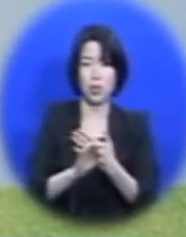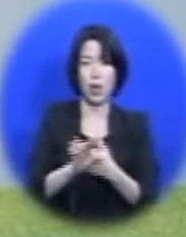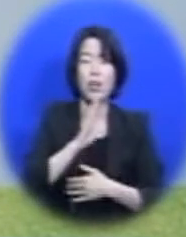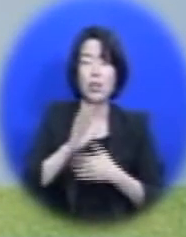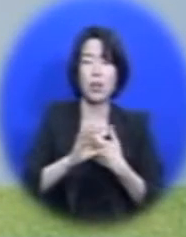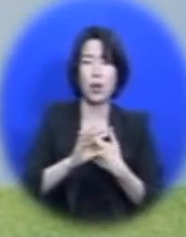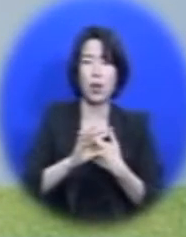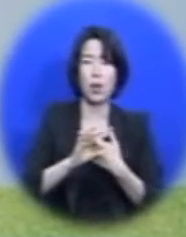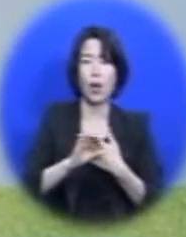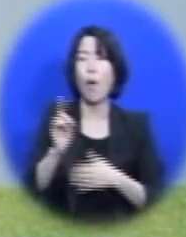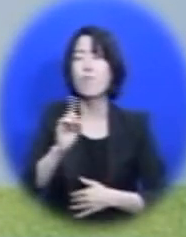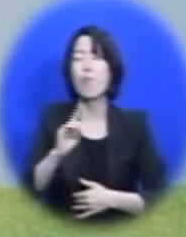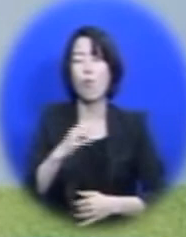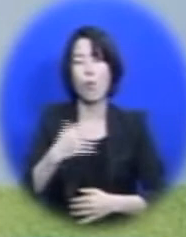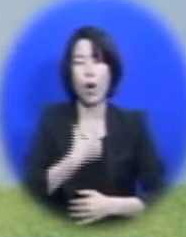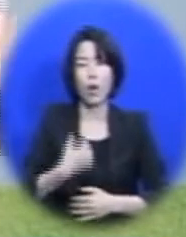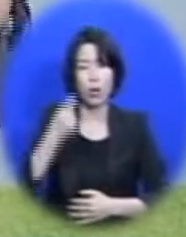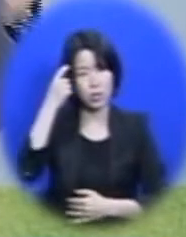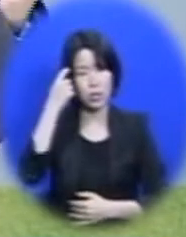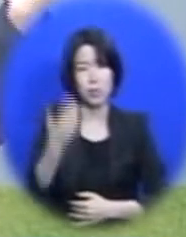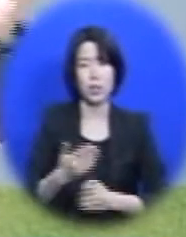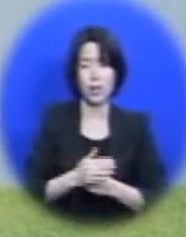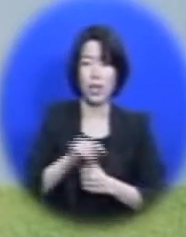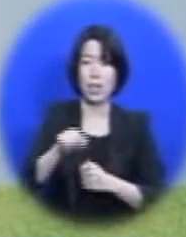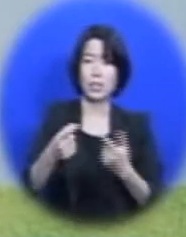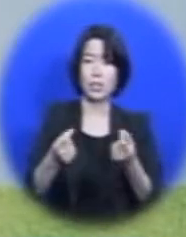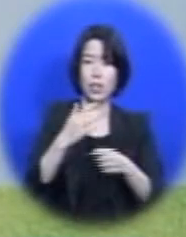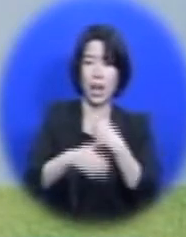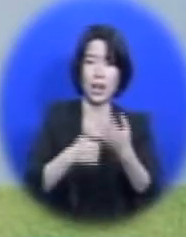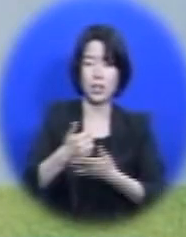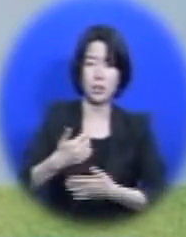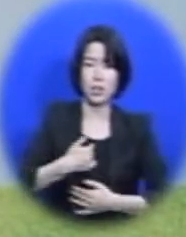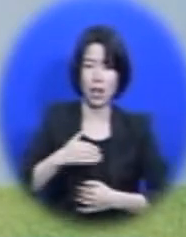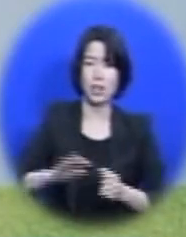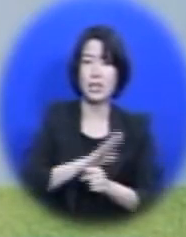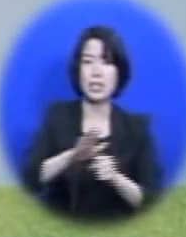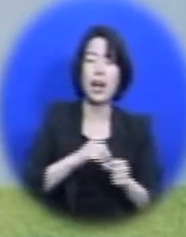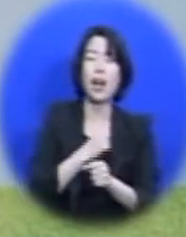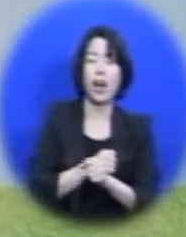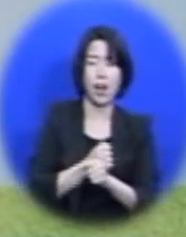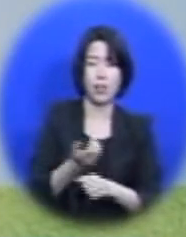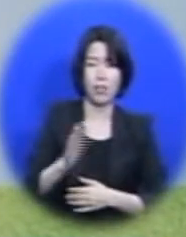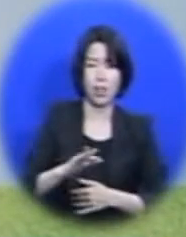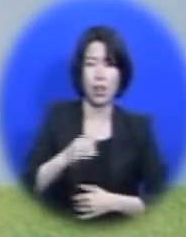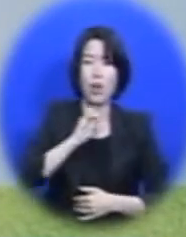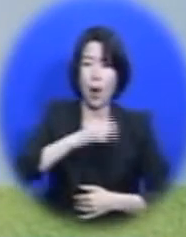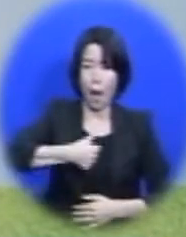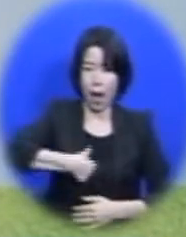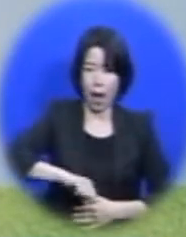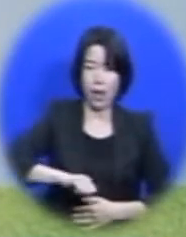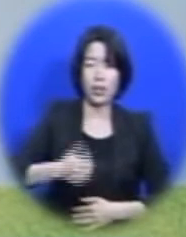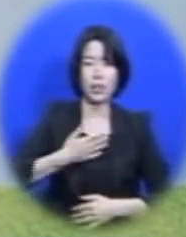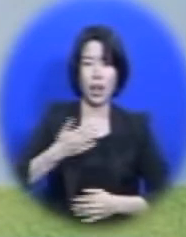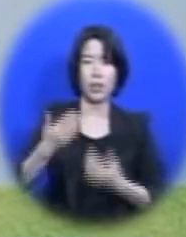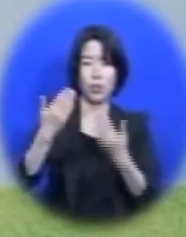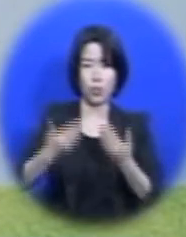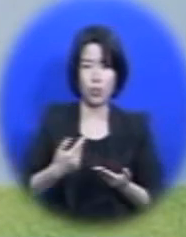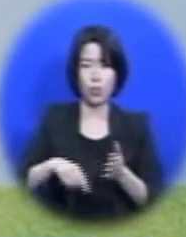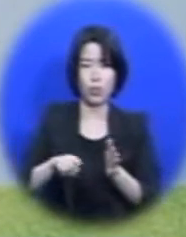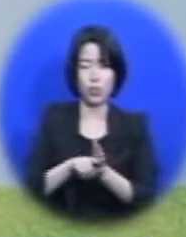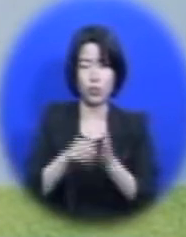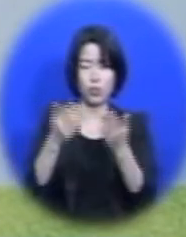그러면 무엇이 걱정이에요? 그렇게 하나님이 나를 사랑하셨는데 독생자까지 나를 위하여 주셨는데